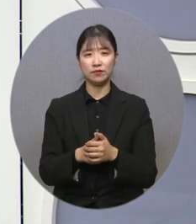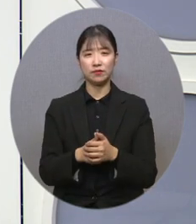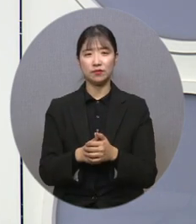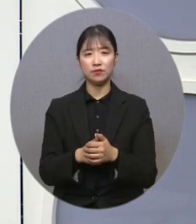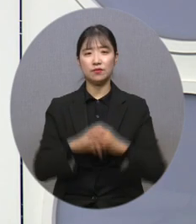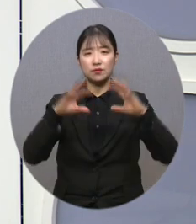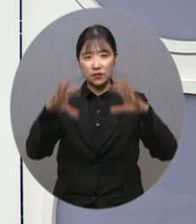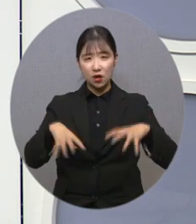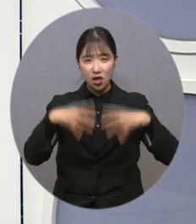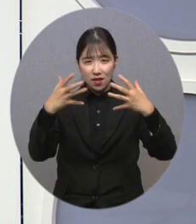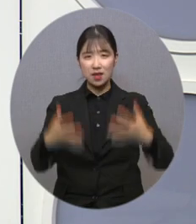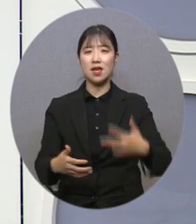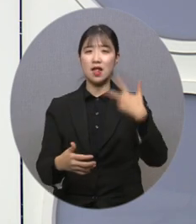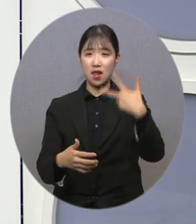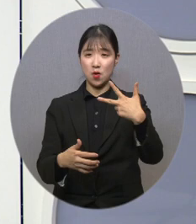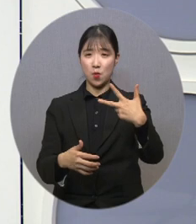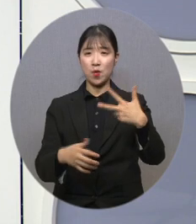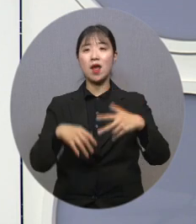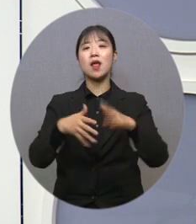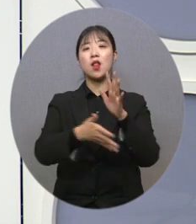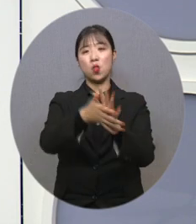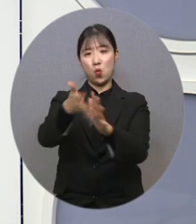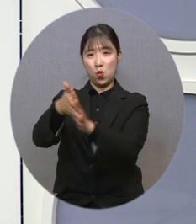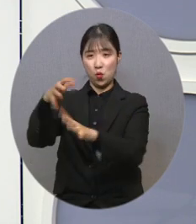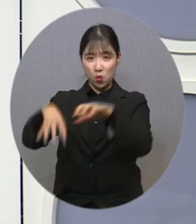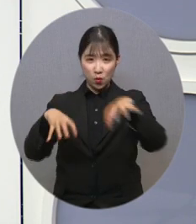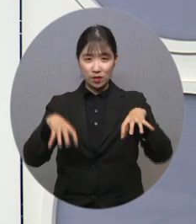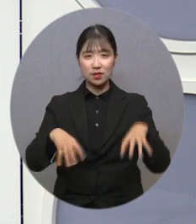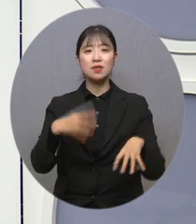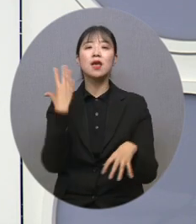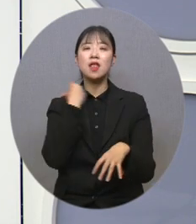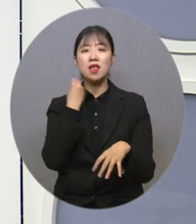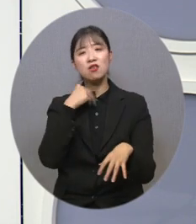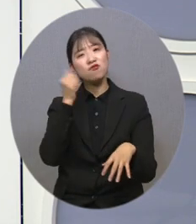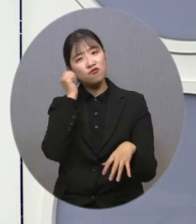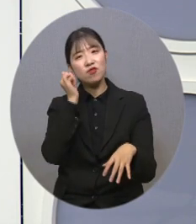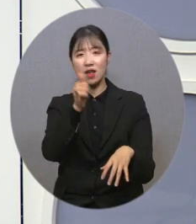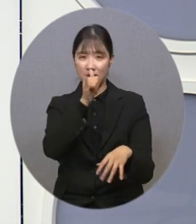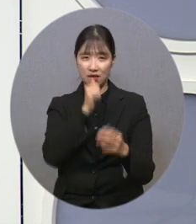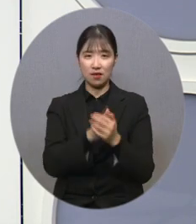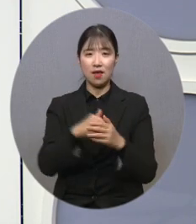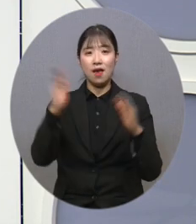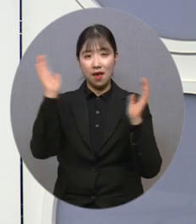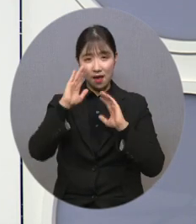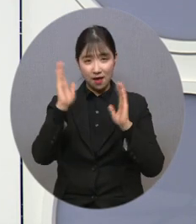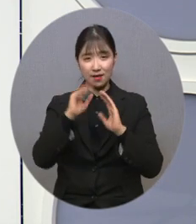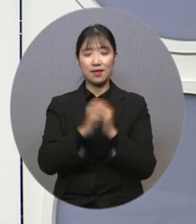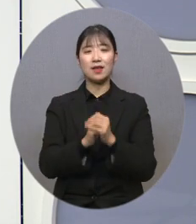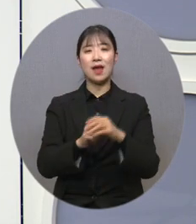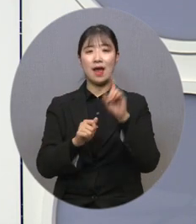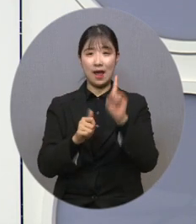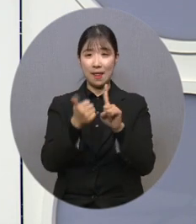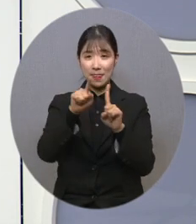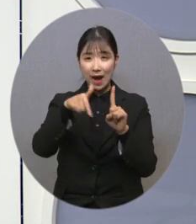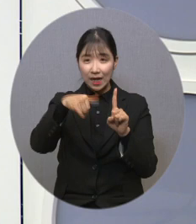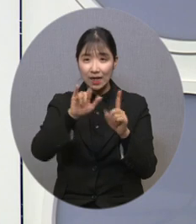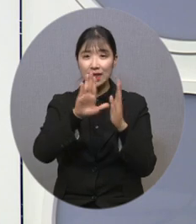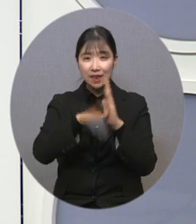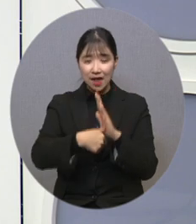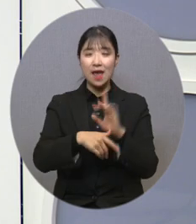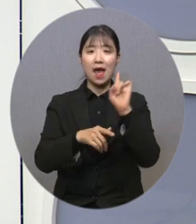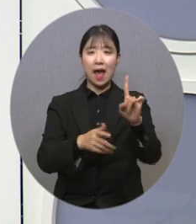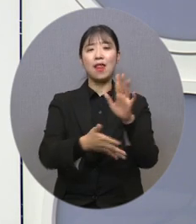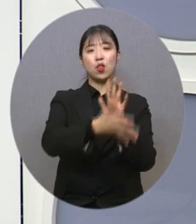전 세계 7개 도시에 기숙사가 있습니다. 그래서 학생들은 한 학기당 한 도시에 가서